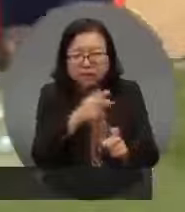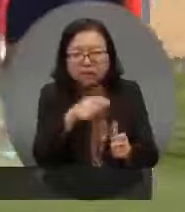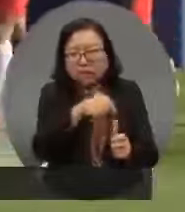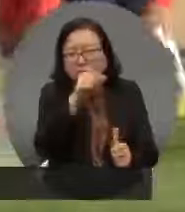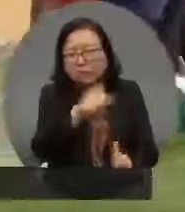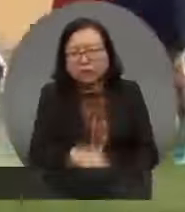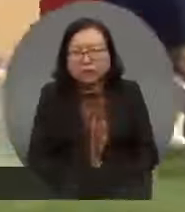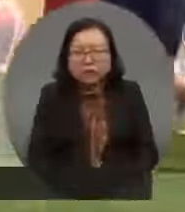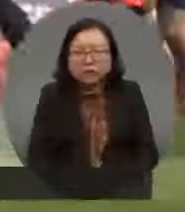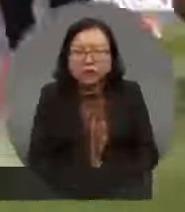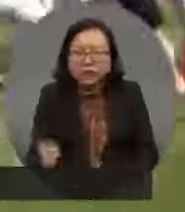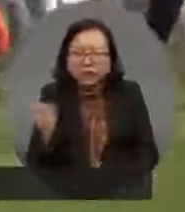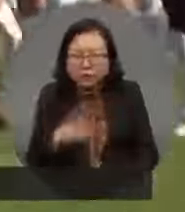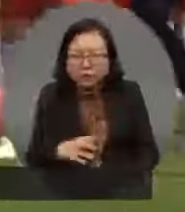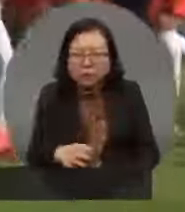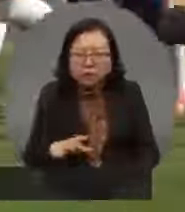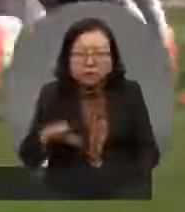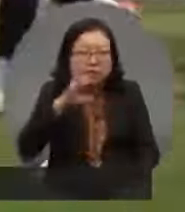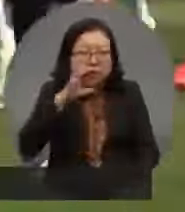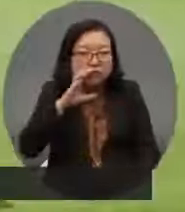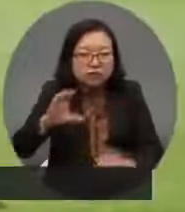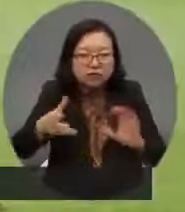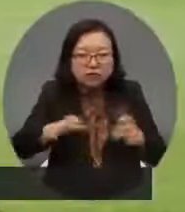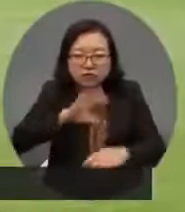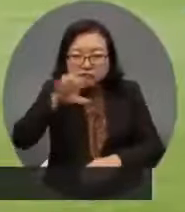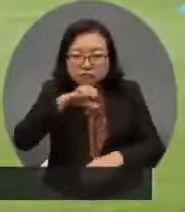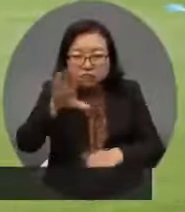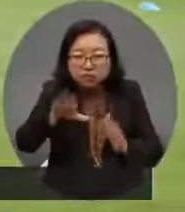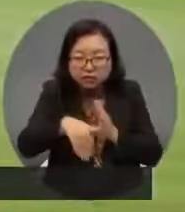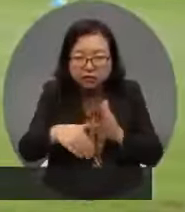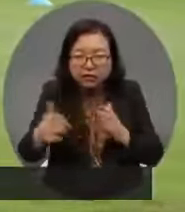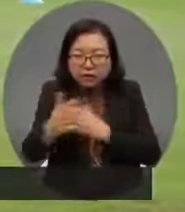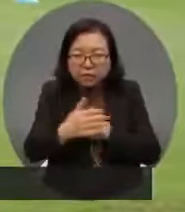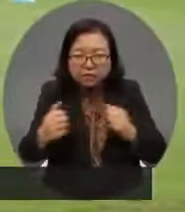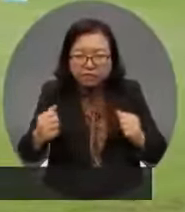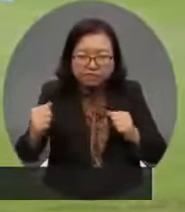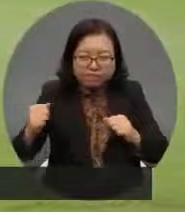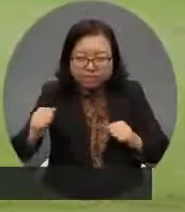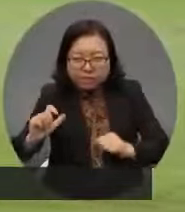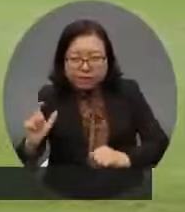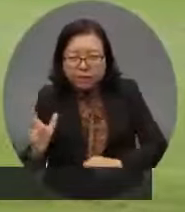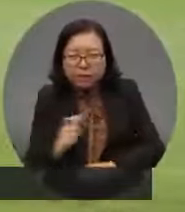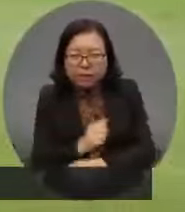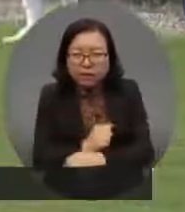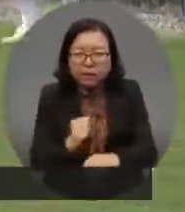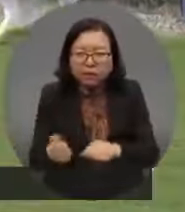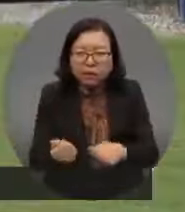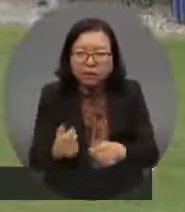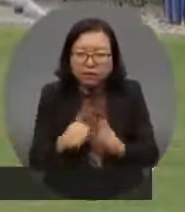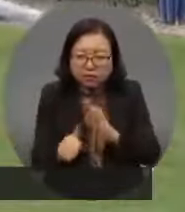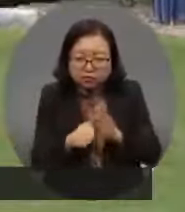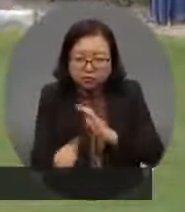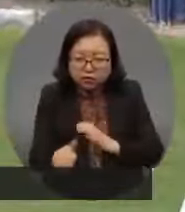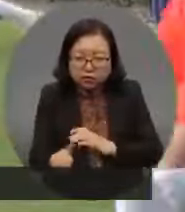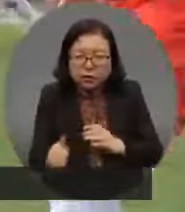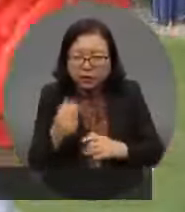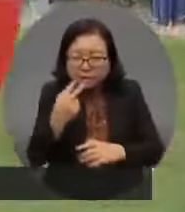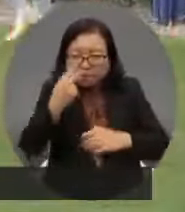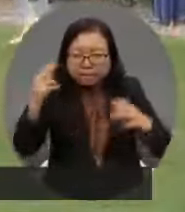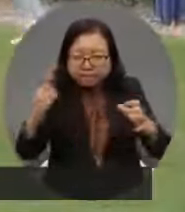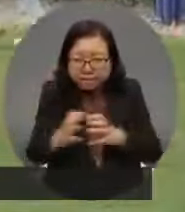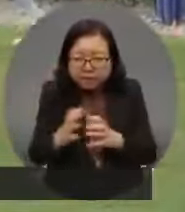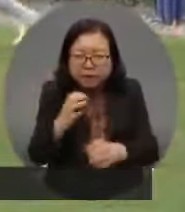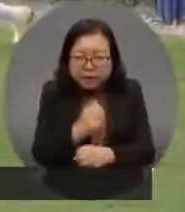5주 동안 이어진 태국 방콕에서의 전지훈련에선 체력을 끌어올리고 기존 선수와의 호흡을 맞추며 새로운 팀을 만드는